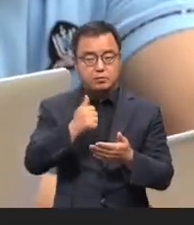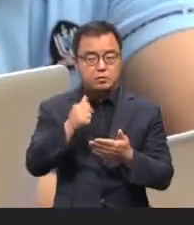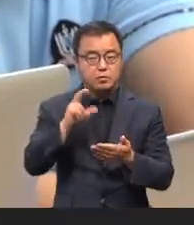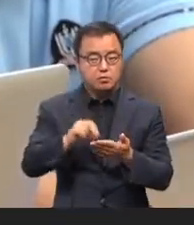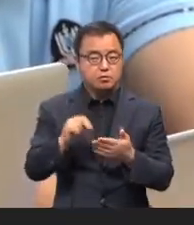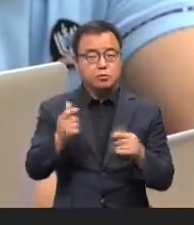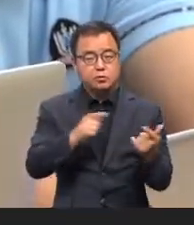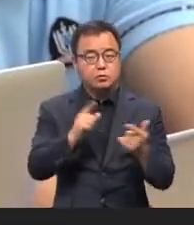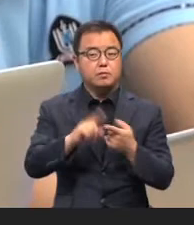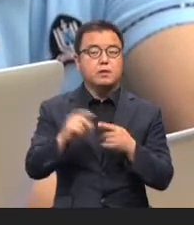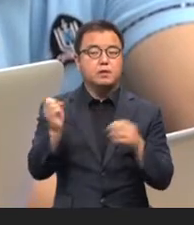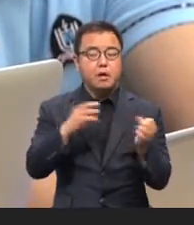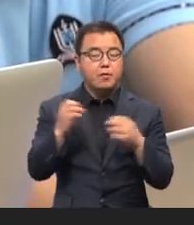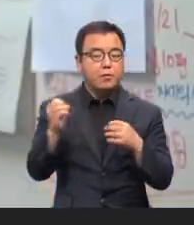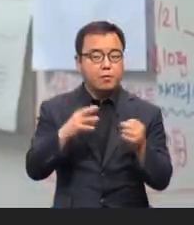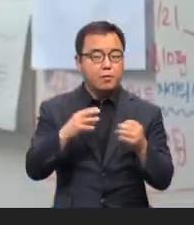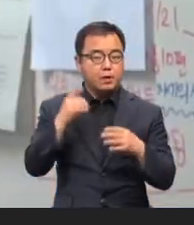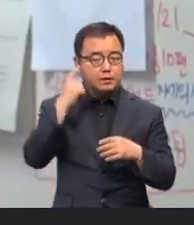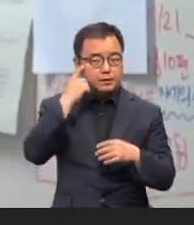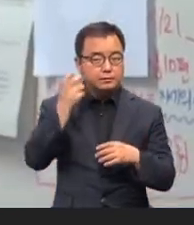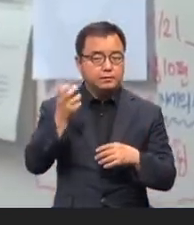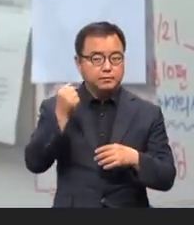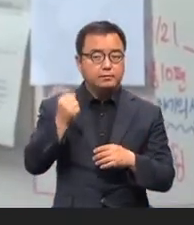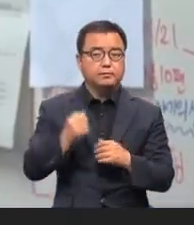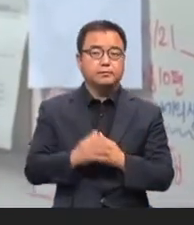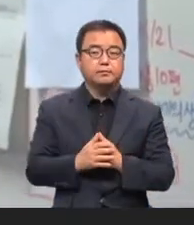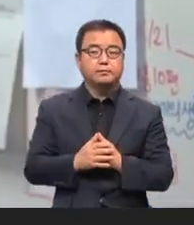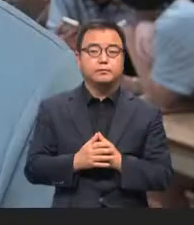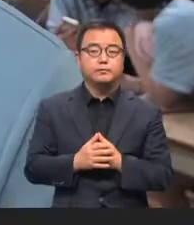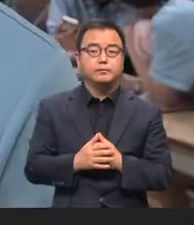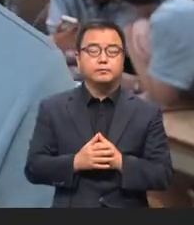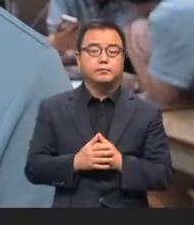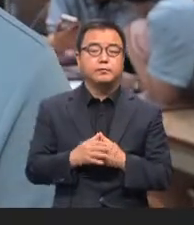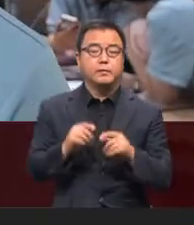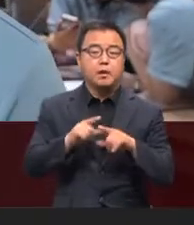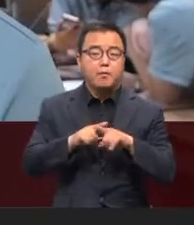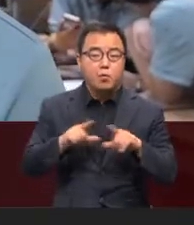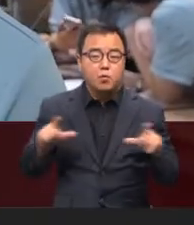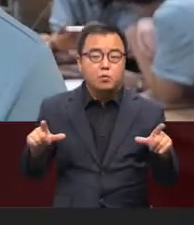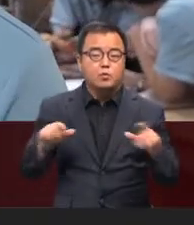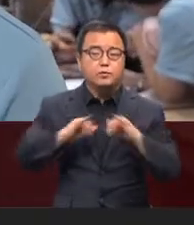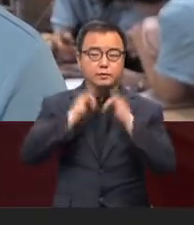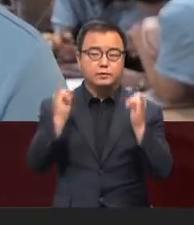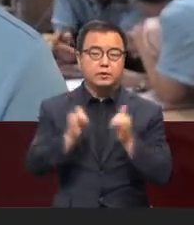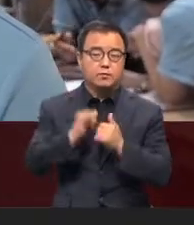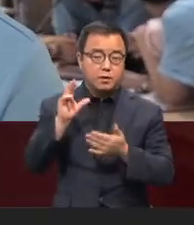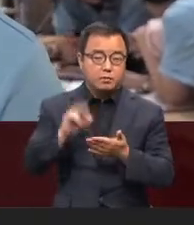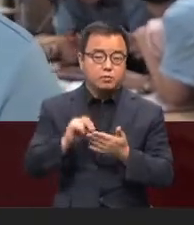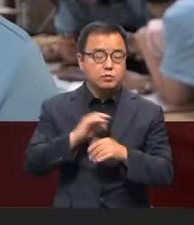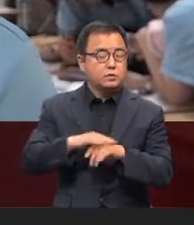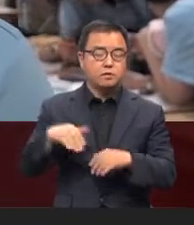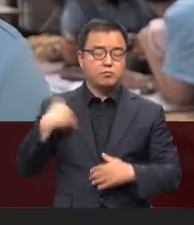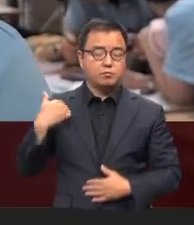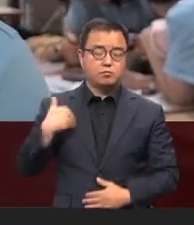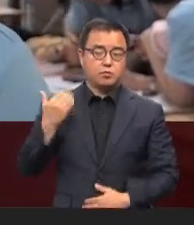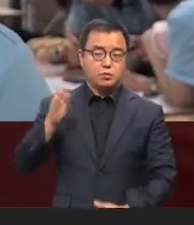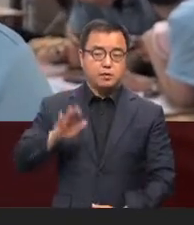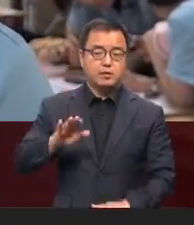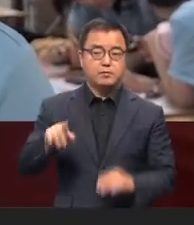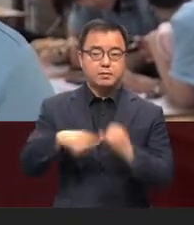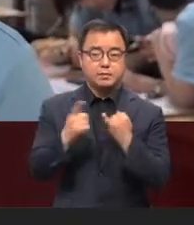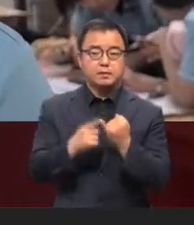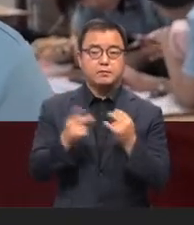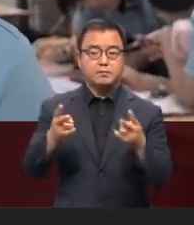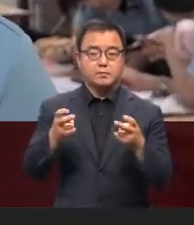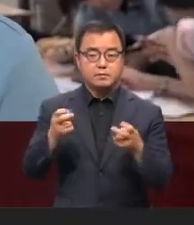나누고 깊게 생각해보는 시간을 가졌습니다. 평소에 이런 사회 문제에 대해서 잘 알지 못했는데 이번에 낙태죄 반대